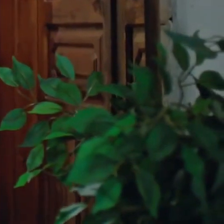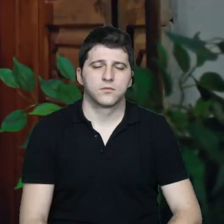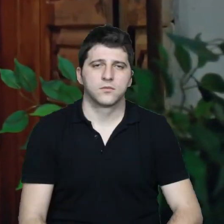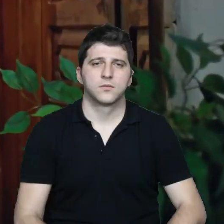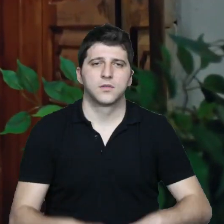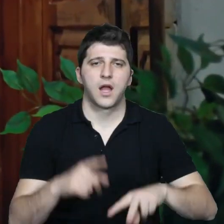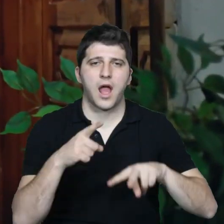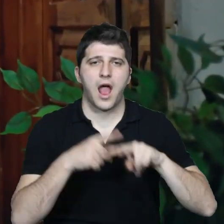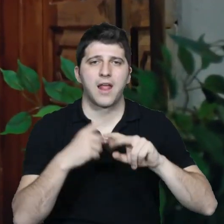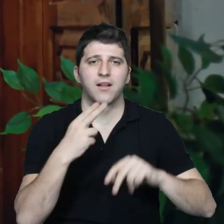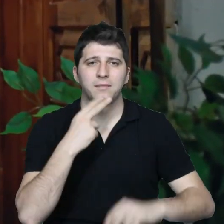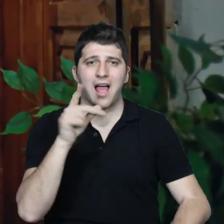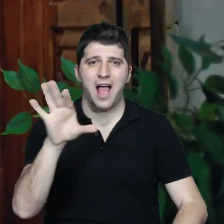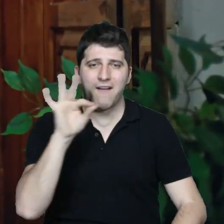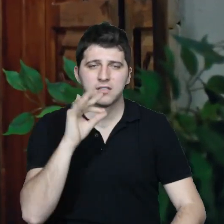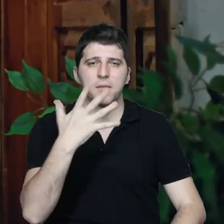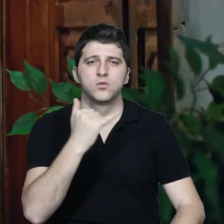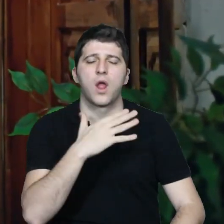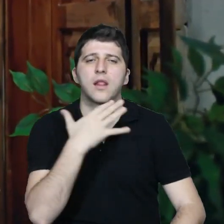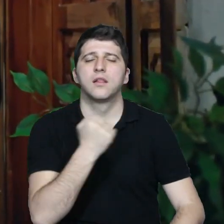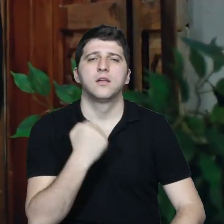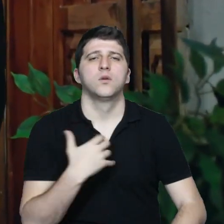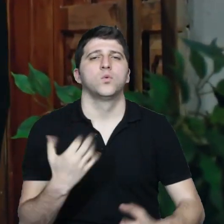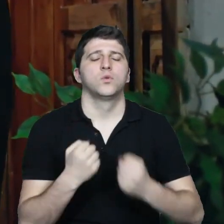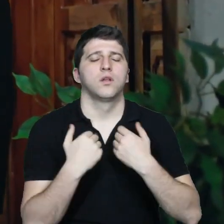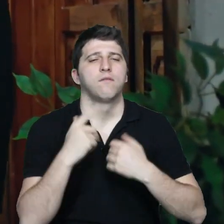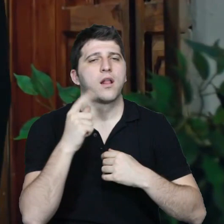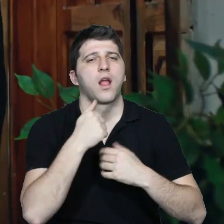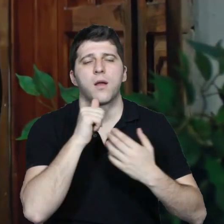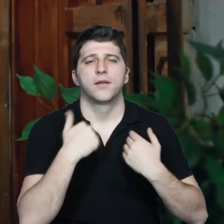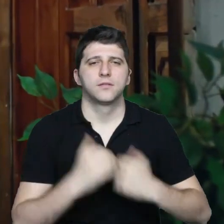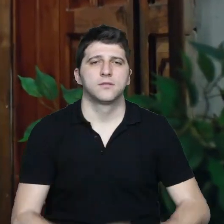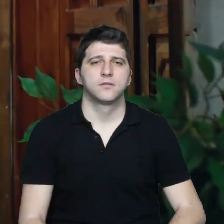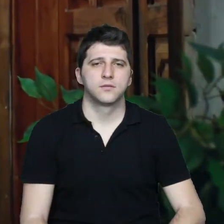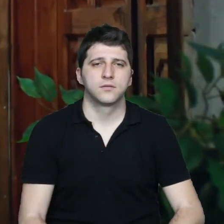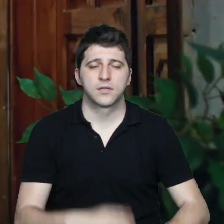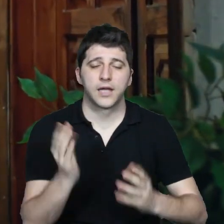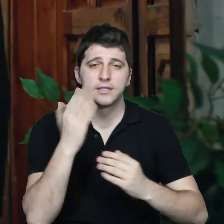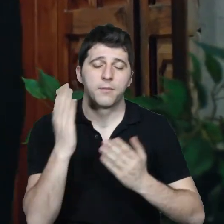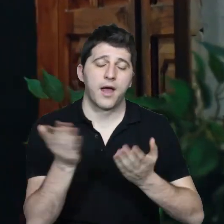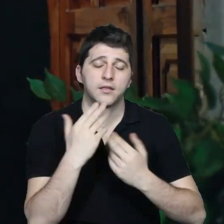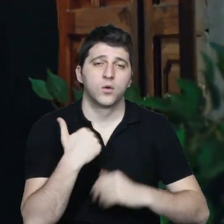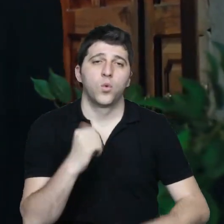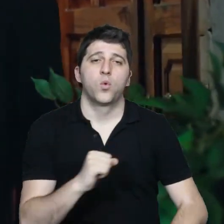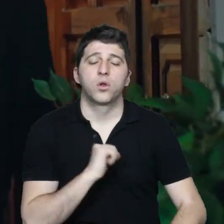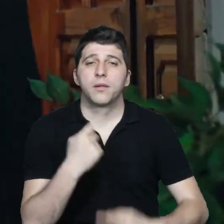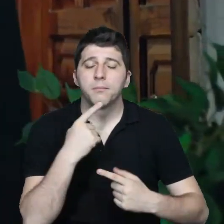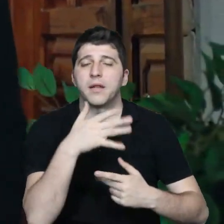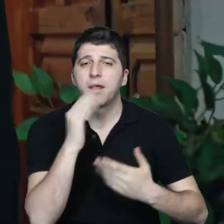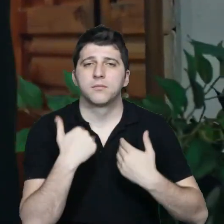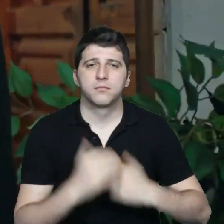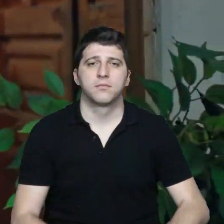Alev Hanım'dan 2 avans aldık da 5 kilo et aldık Fatih. Vallahi abi. Hadi gidelim, aklım çıktı, ne dediğimi bilmedim